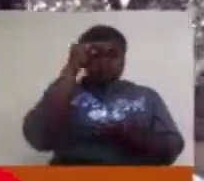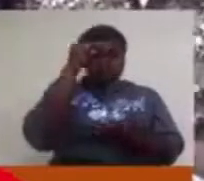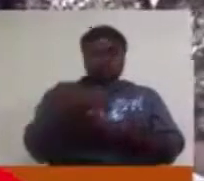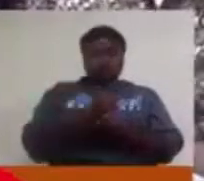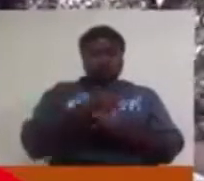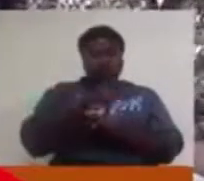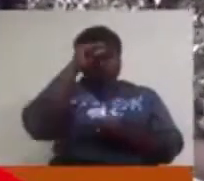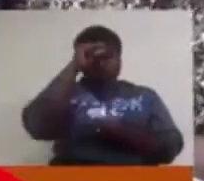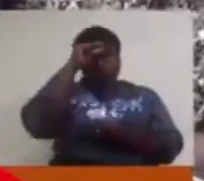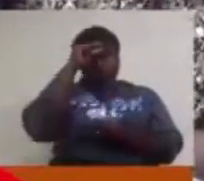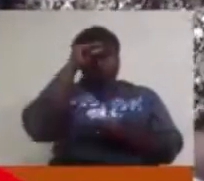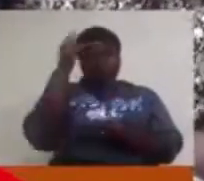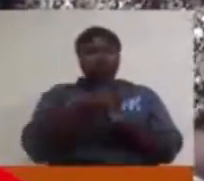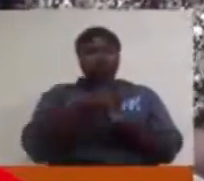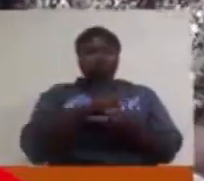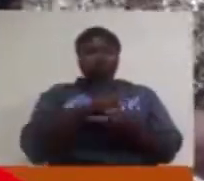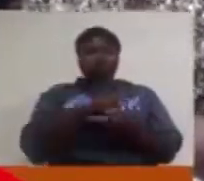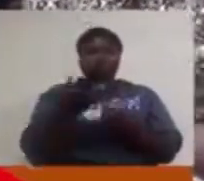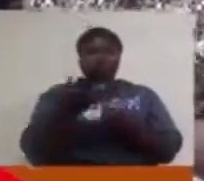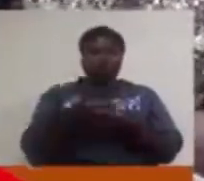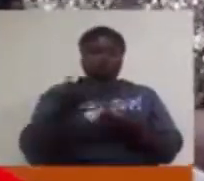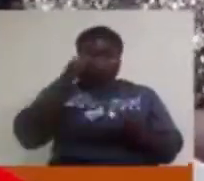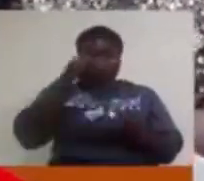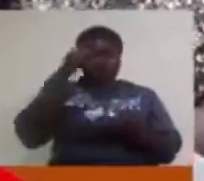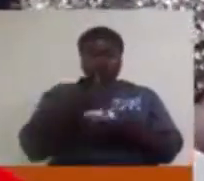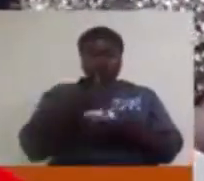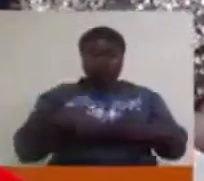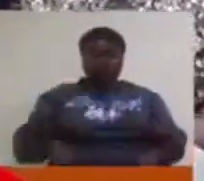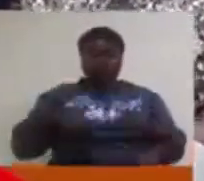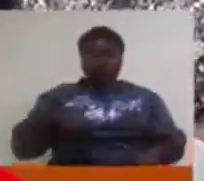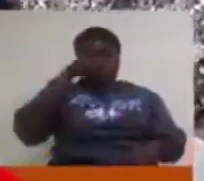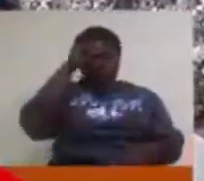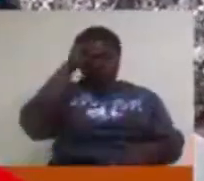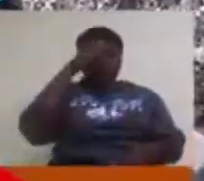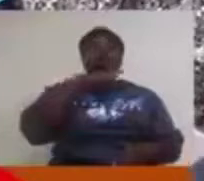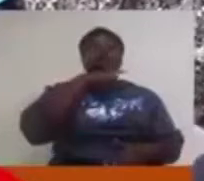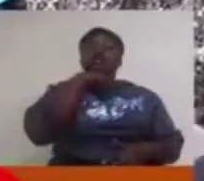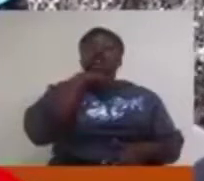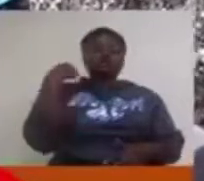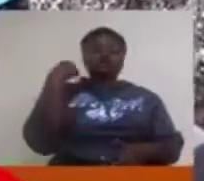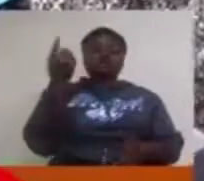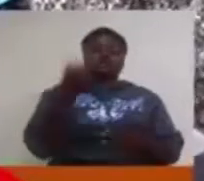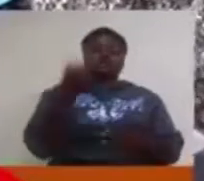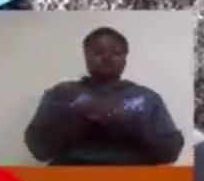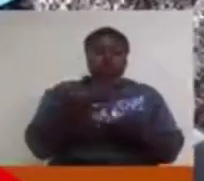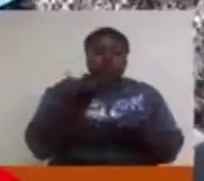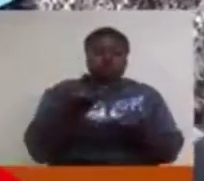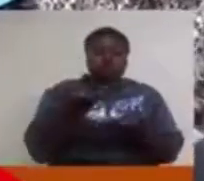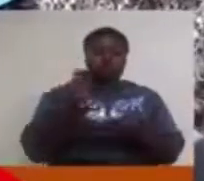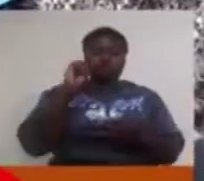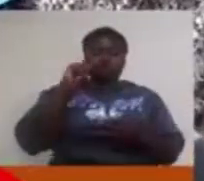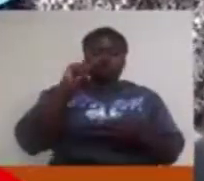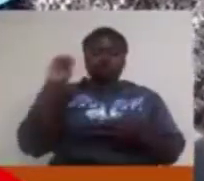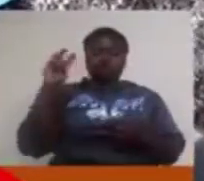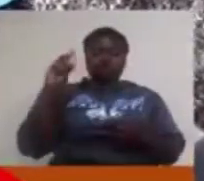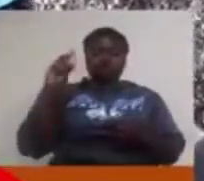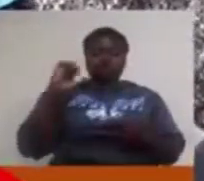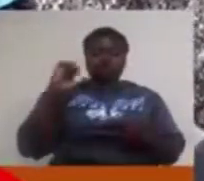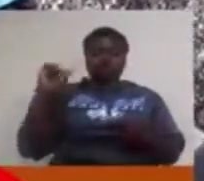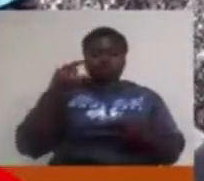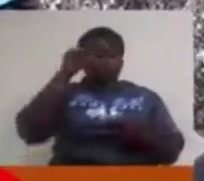huenda watu katika serikali wakamuondoa, ama maadui ya serikali ambao hawapendi